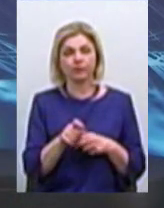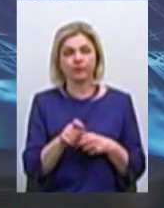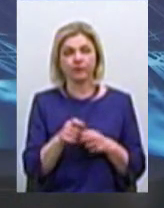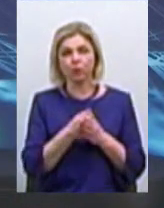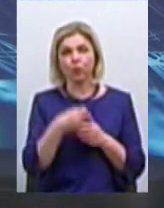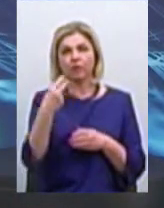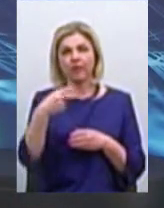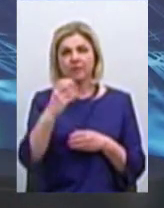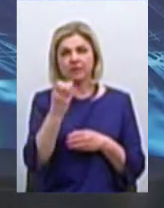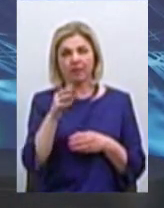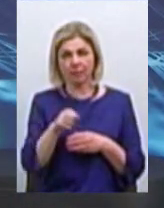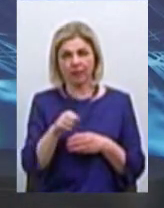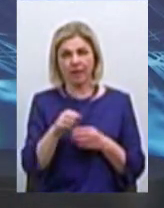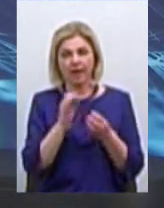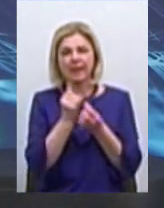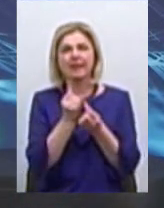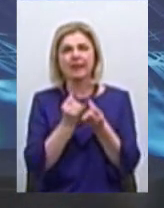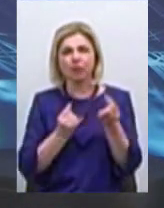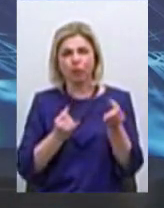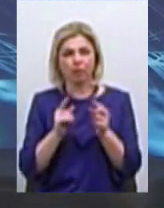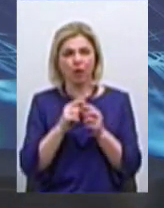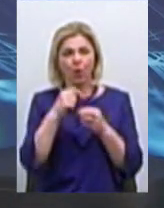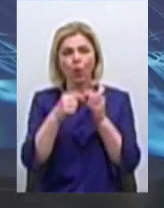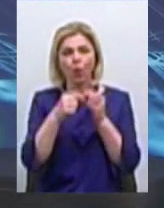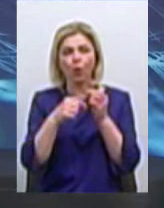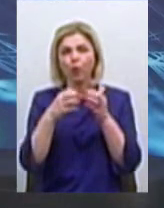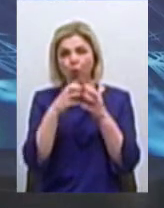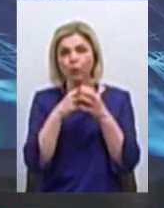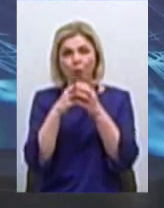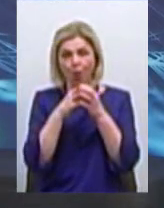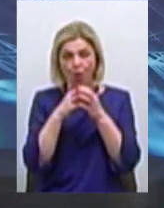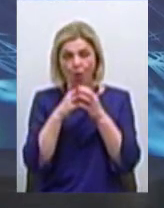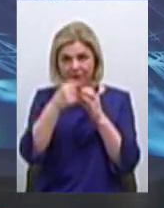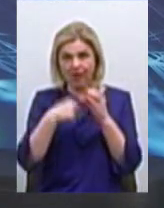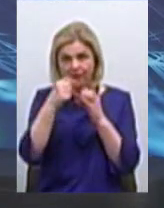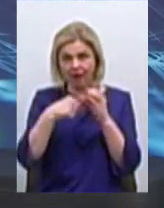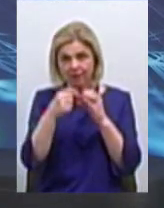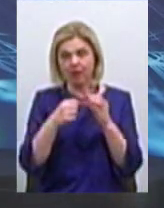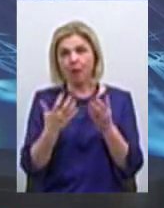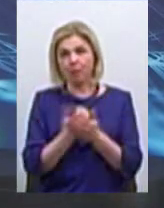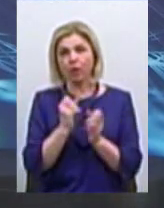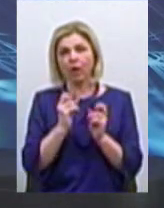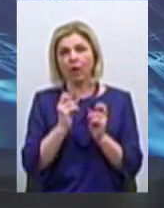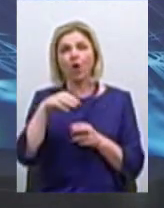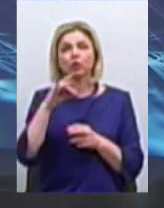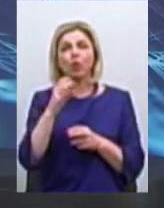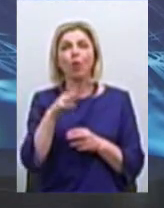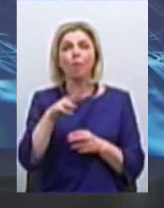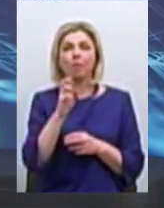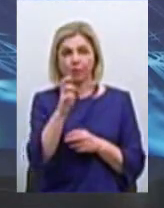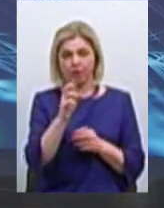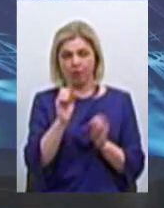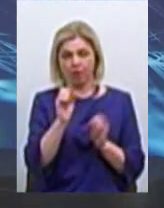20 сантиметрів, такими ниточками, такими клубочками звертаються. І як тромб може відірватися, да, і